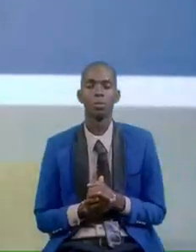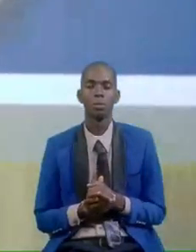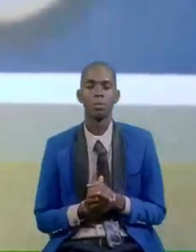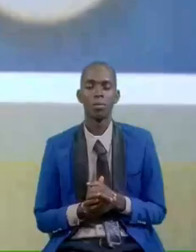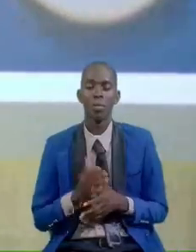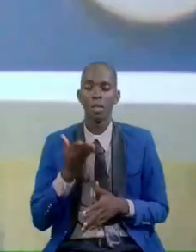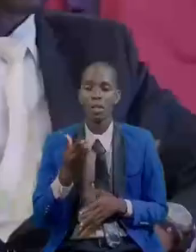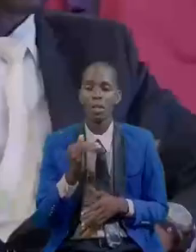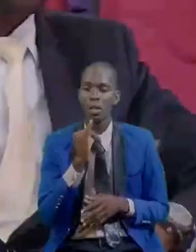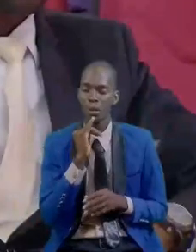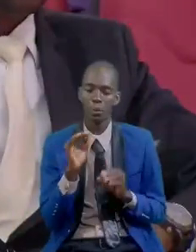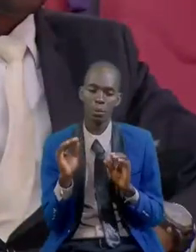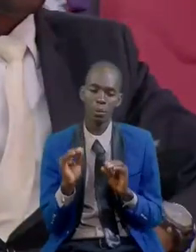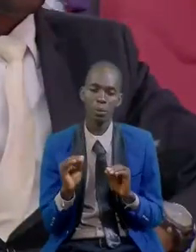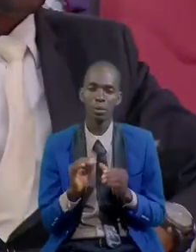Il n'y a rien.